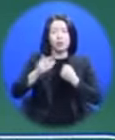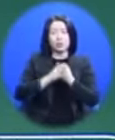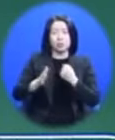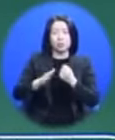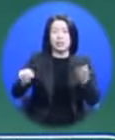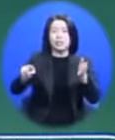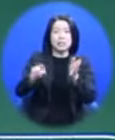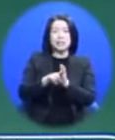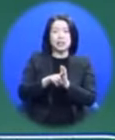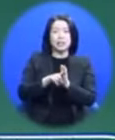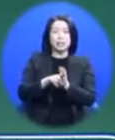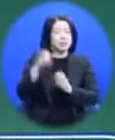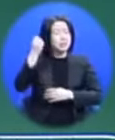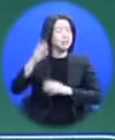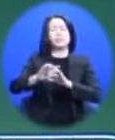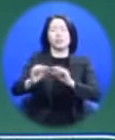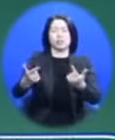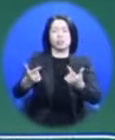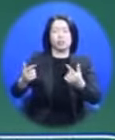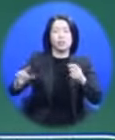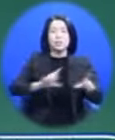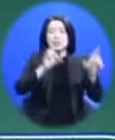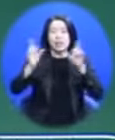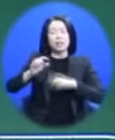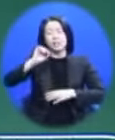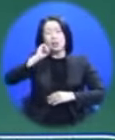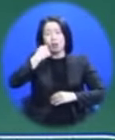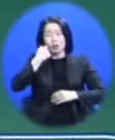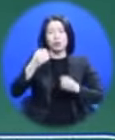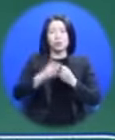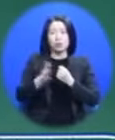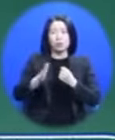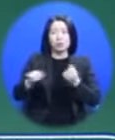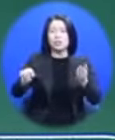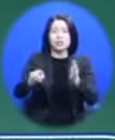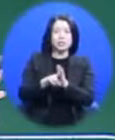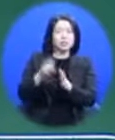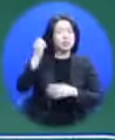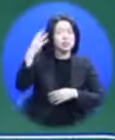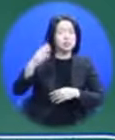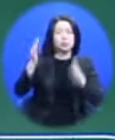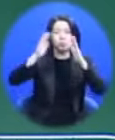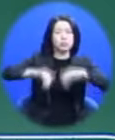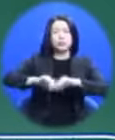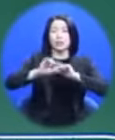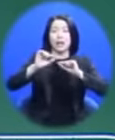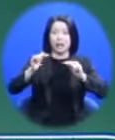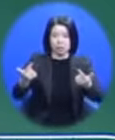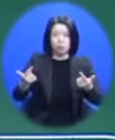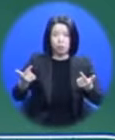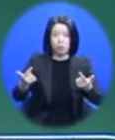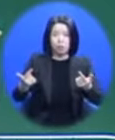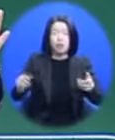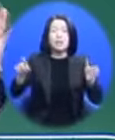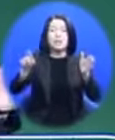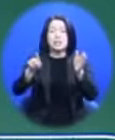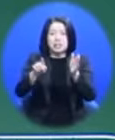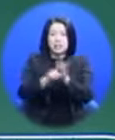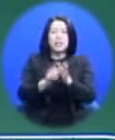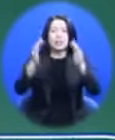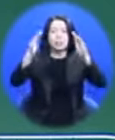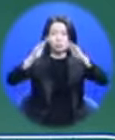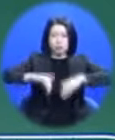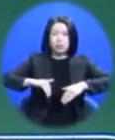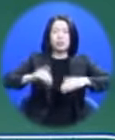신앙을 잃어버린 게 아닙니다. 살기가 어려워서 신앙을 잃어버리고 무너진 게 아니고 신앙이